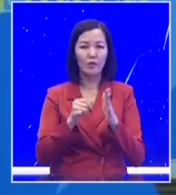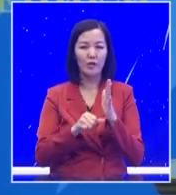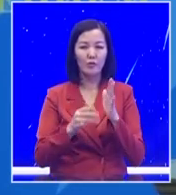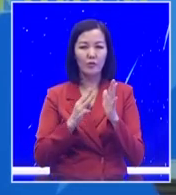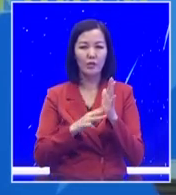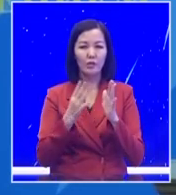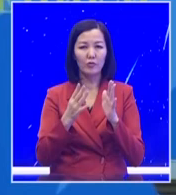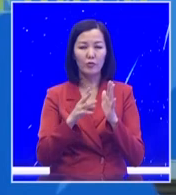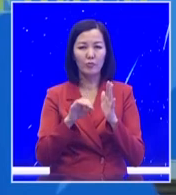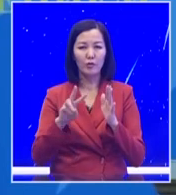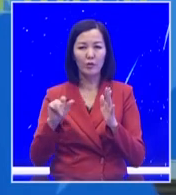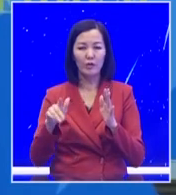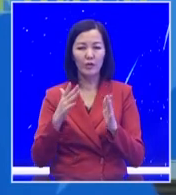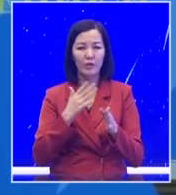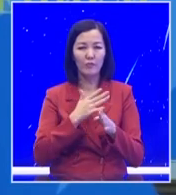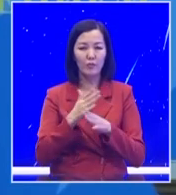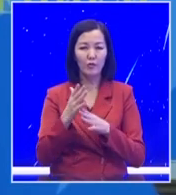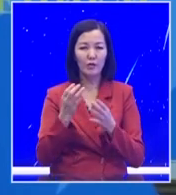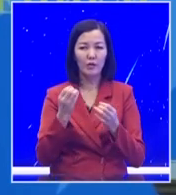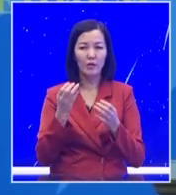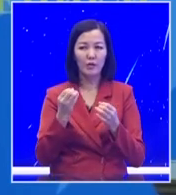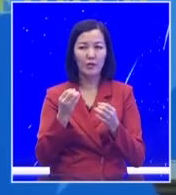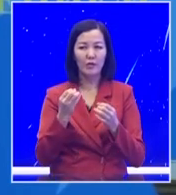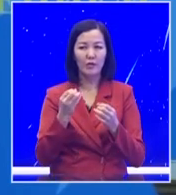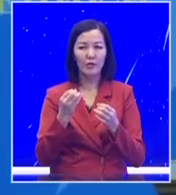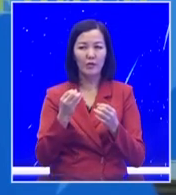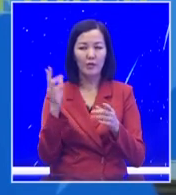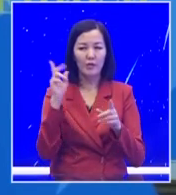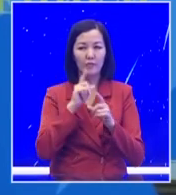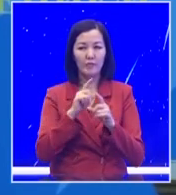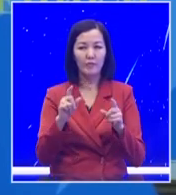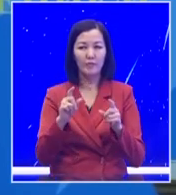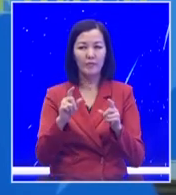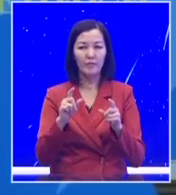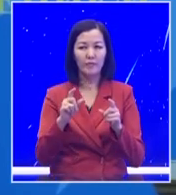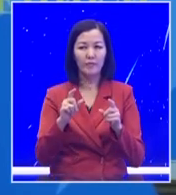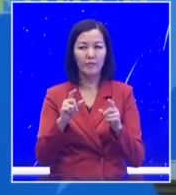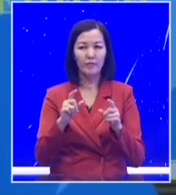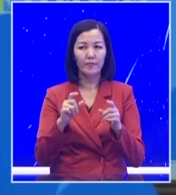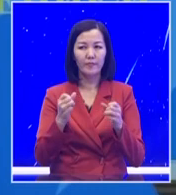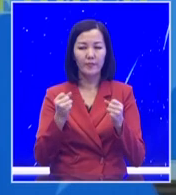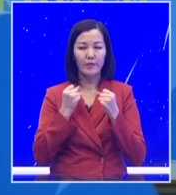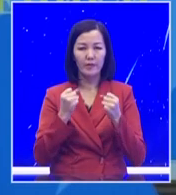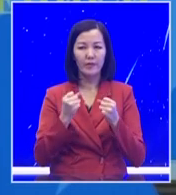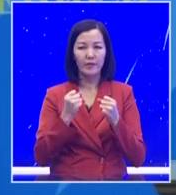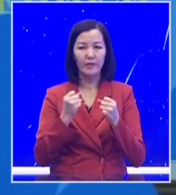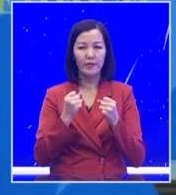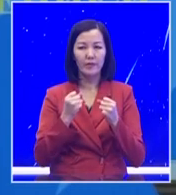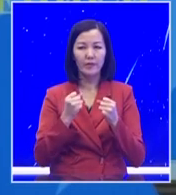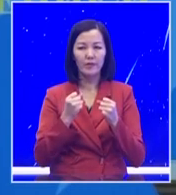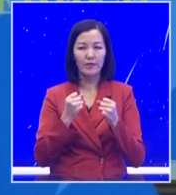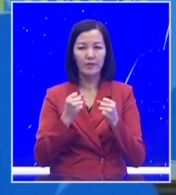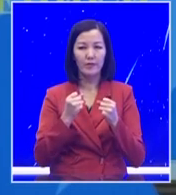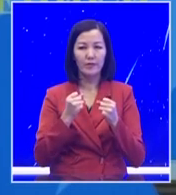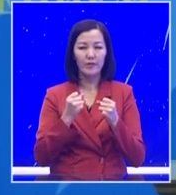теңге қаржы қарастырып отырмыз. Бұның сыртында жаңа Сата ауылындағы мектептің басынан жаңа спорт залы, акт залы,